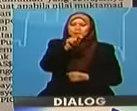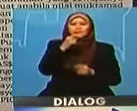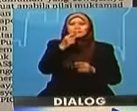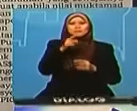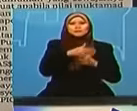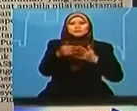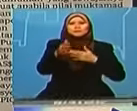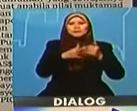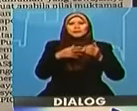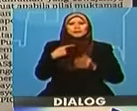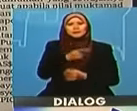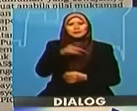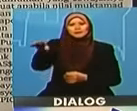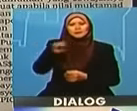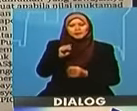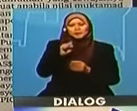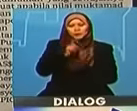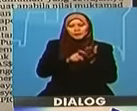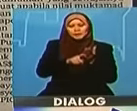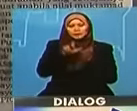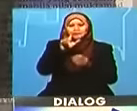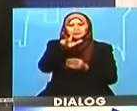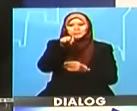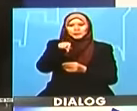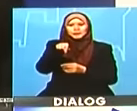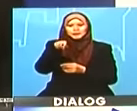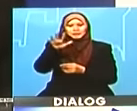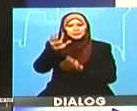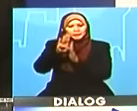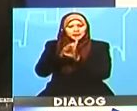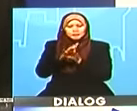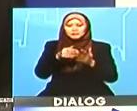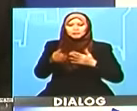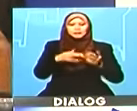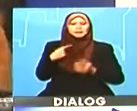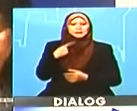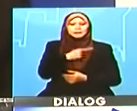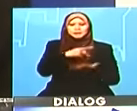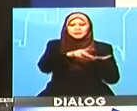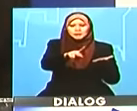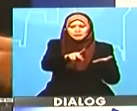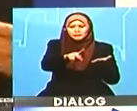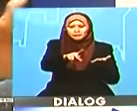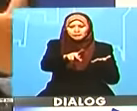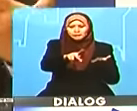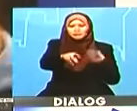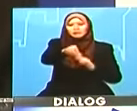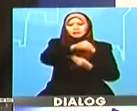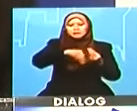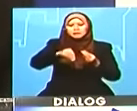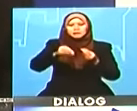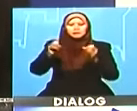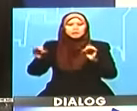kami ambil hutang yang 3.5 bilion US dollars itu, kami bayar. Okay. Jadi kami ambil yang ni. Jadi dia trade off